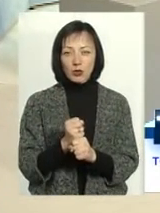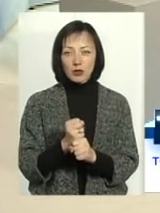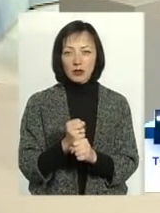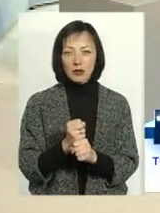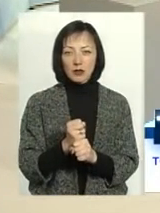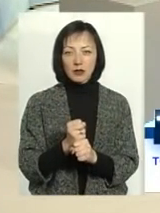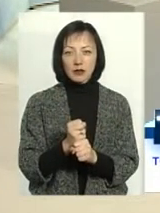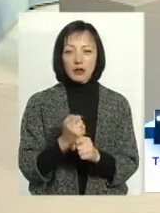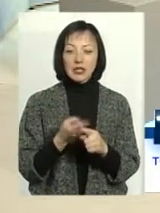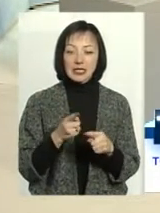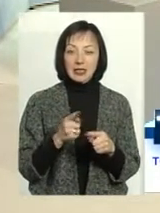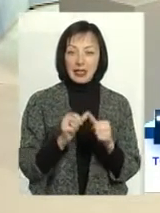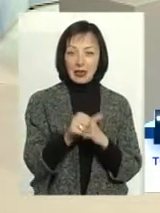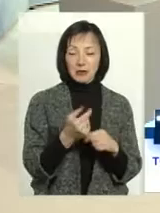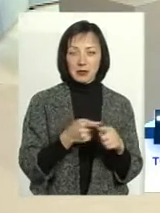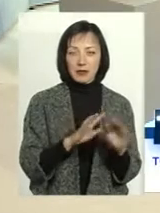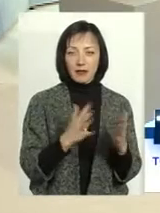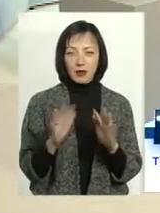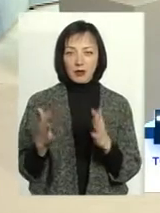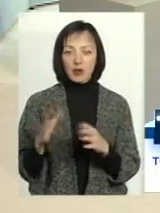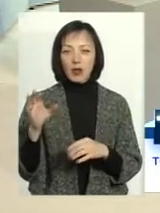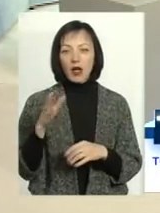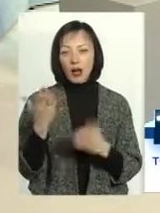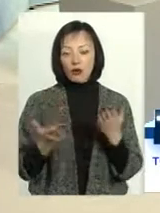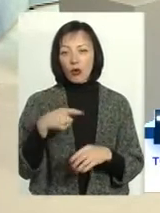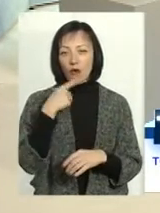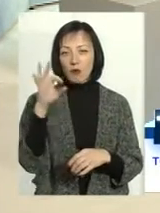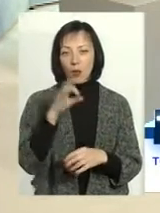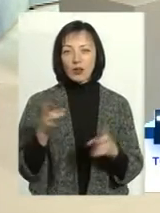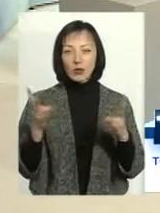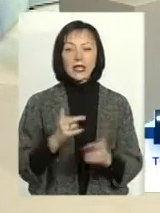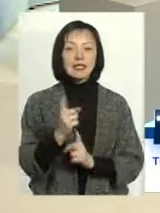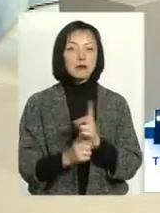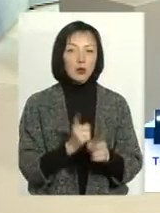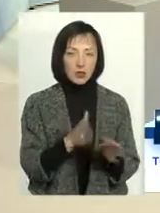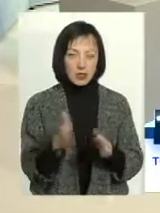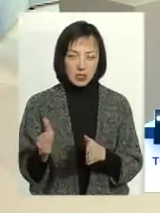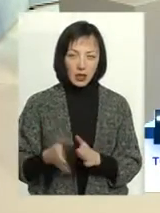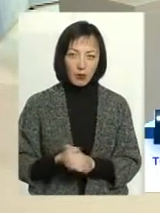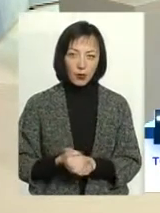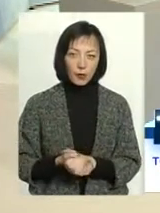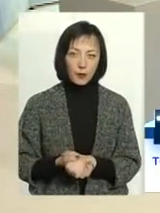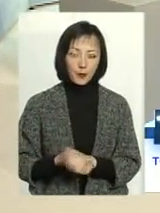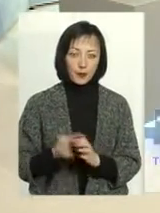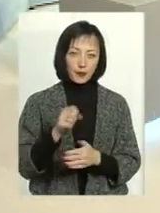зазначених випадків, якщо ми говоримо про необхідність змінювати систему?